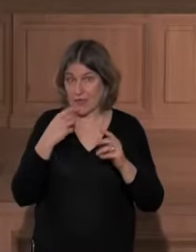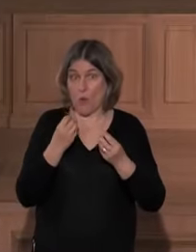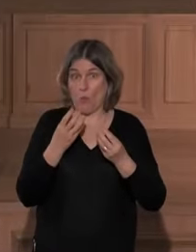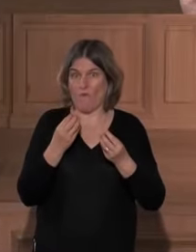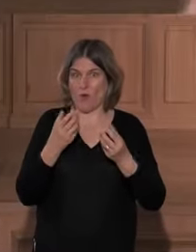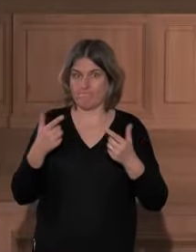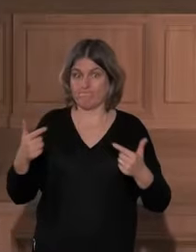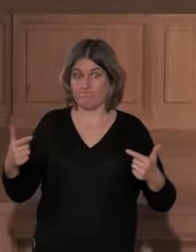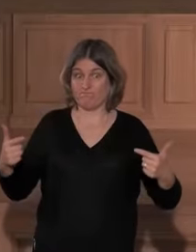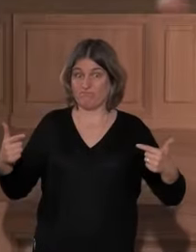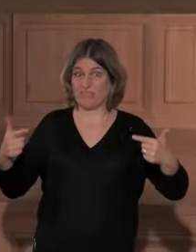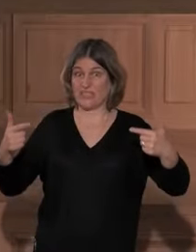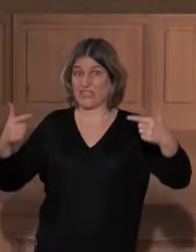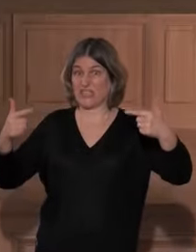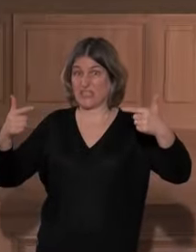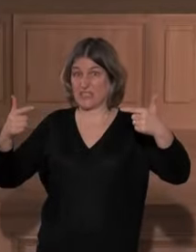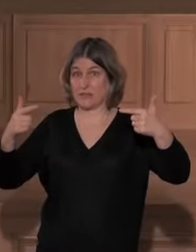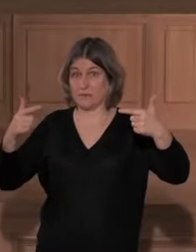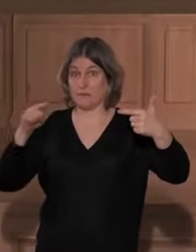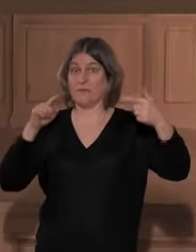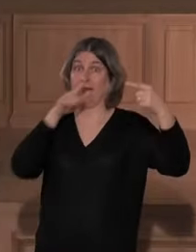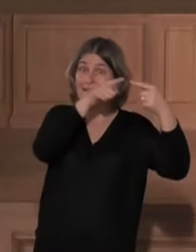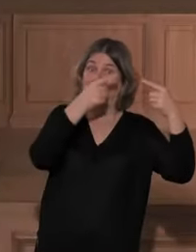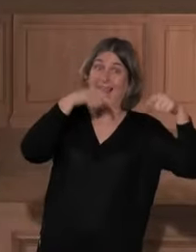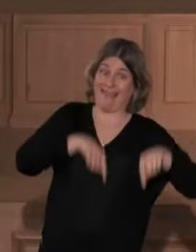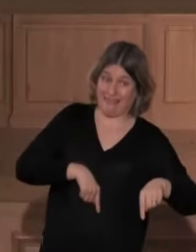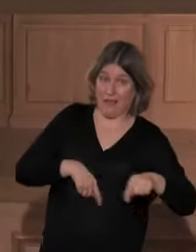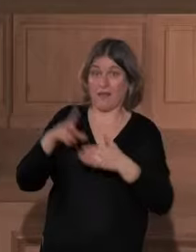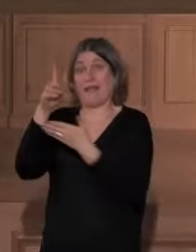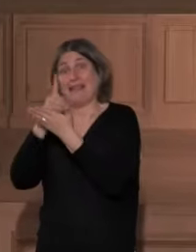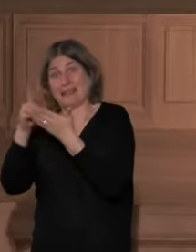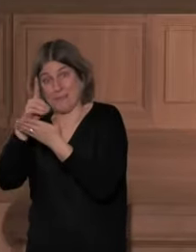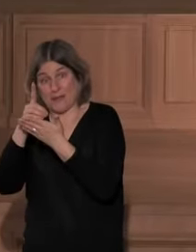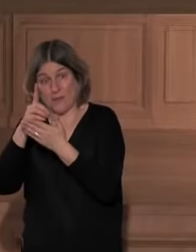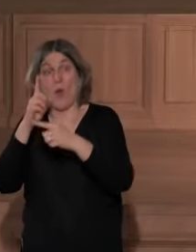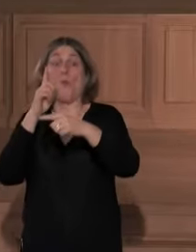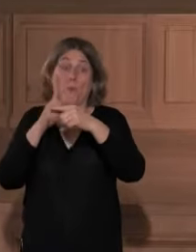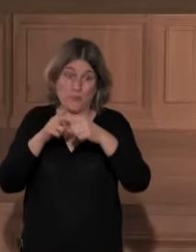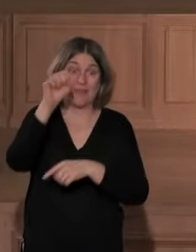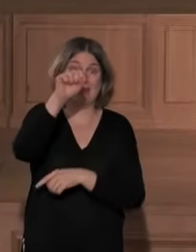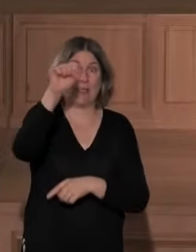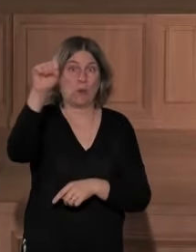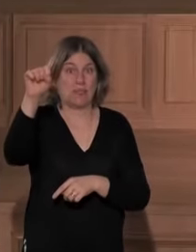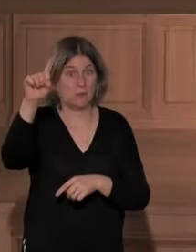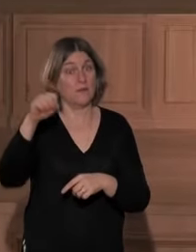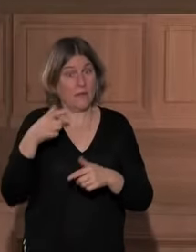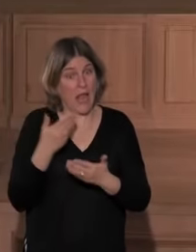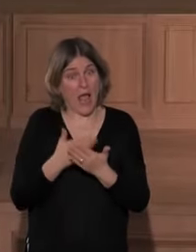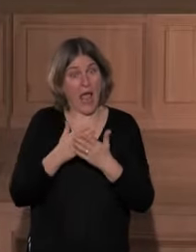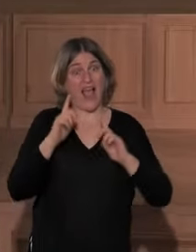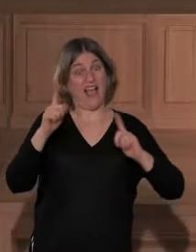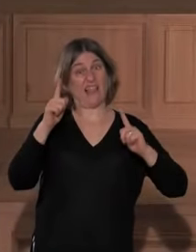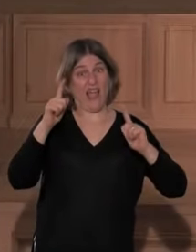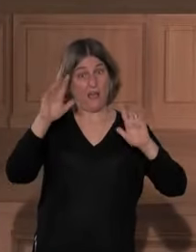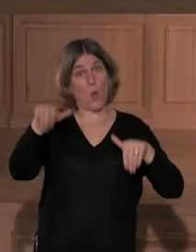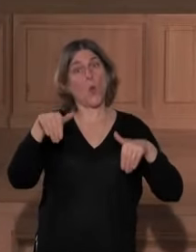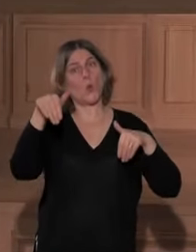département et l'assurance maladie et l'État. Et cette guerre, elle n'est toujours pas trop résolue. Ils se battent toujours pour qui va